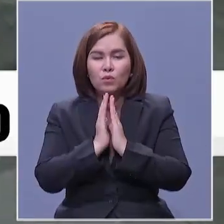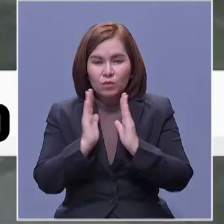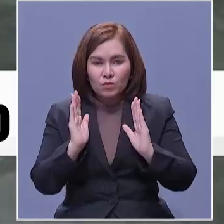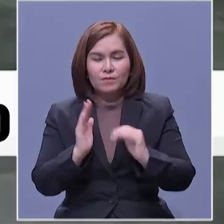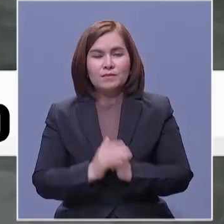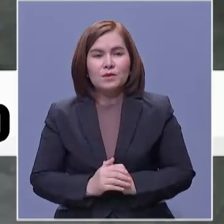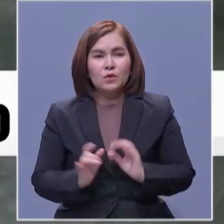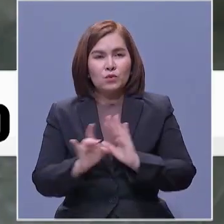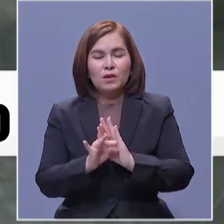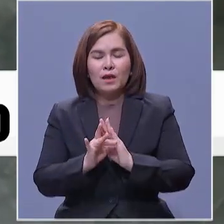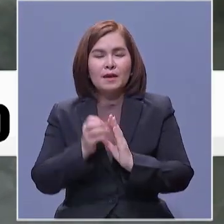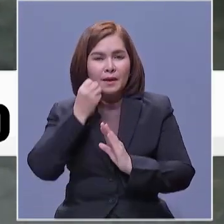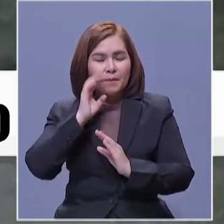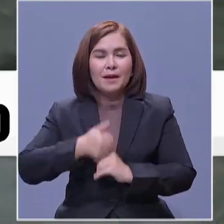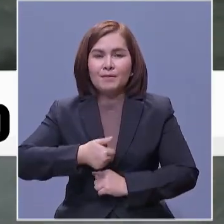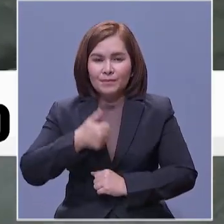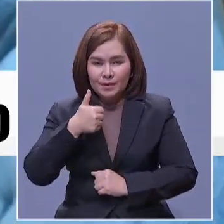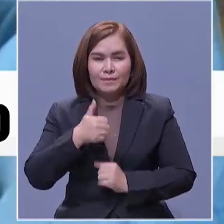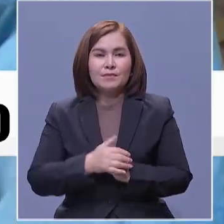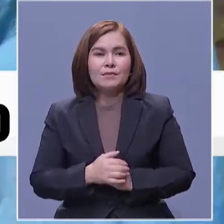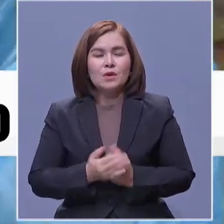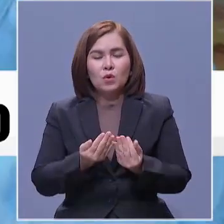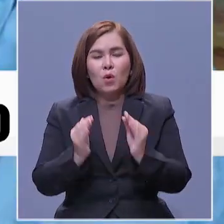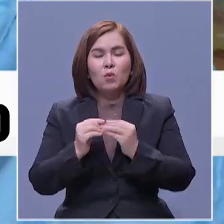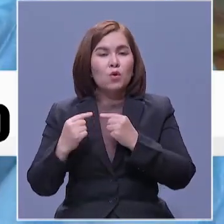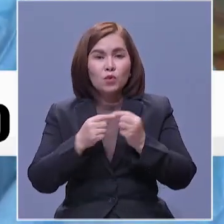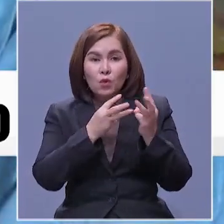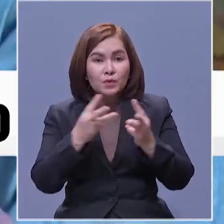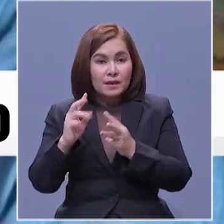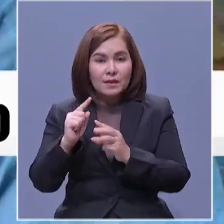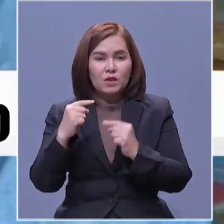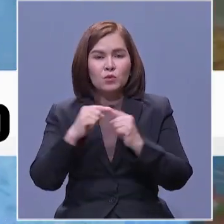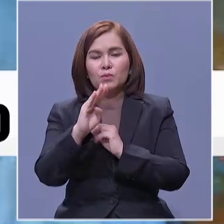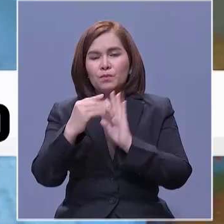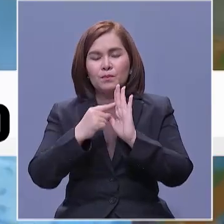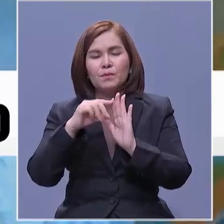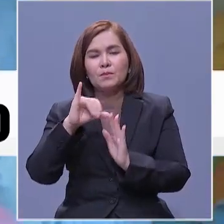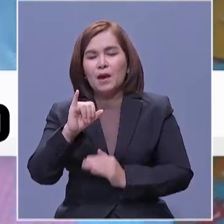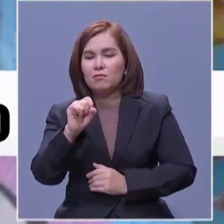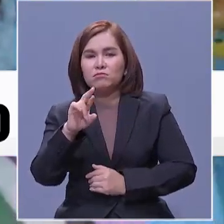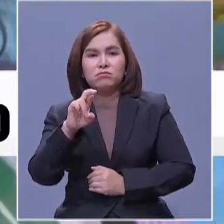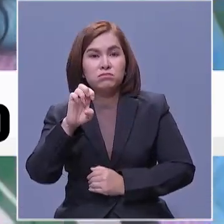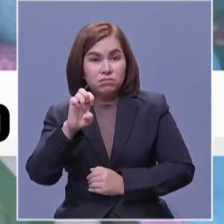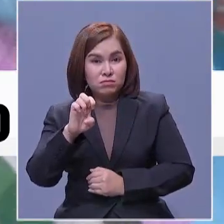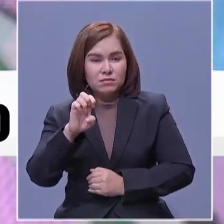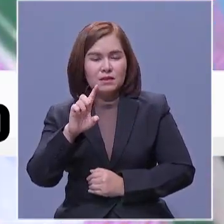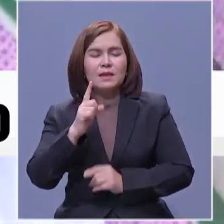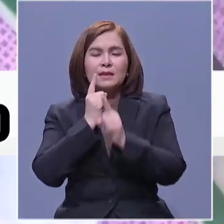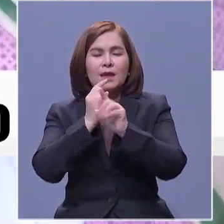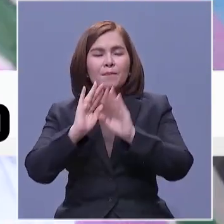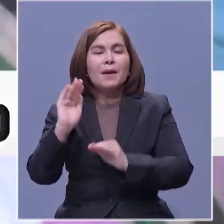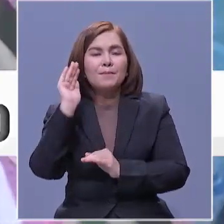ากลับมาบ้านได้สำเร็จนะครับหลังจากนั้นทางครอบครัวได้ทำพิธีบายสีผูกข้อไม้ข้อมือเพื่อรับขวัญคุณวิมานตามความเ